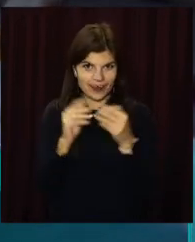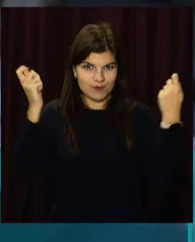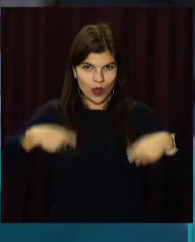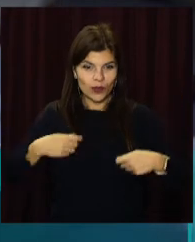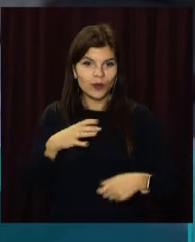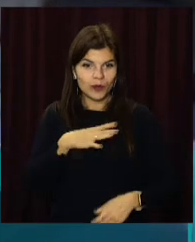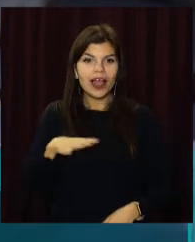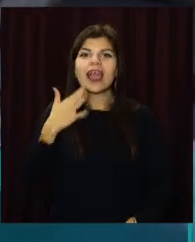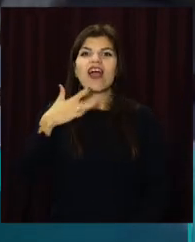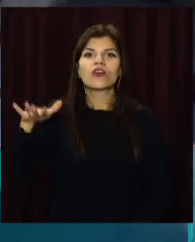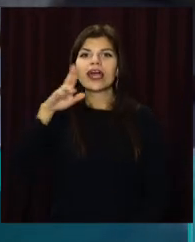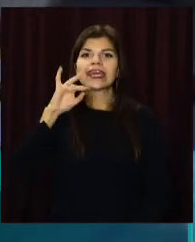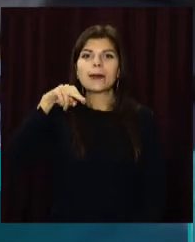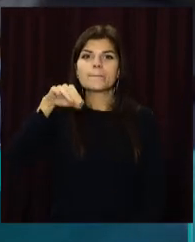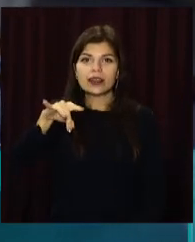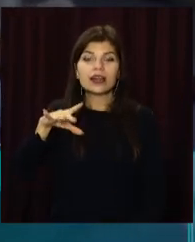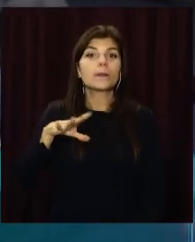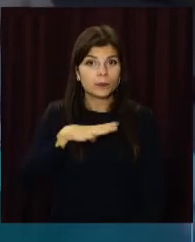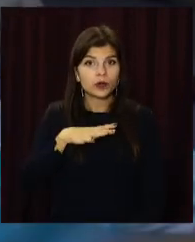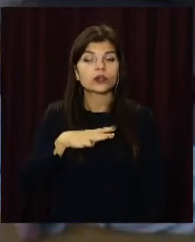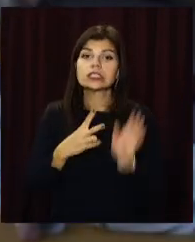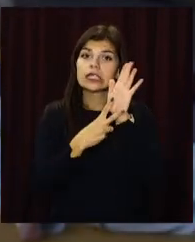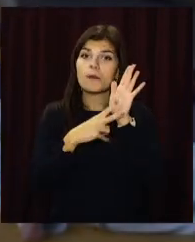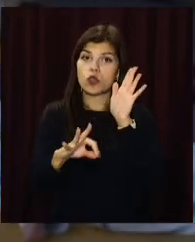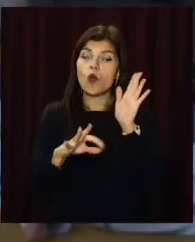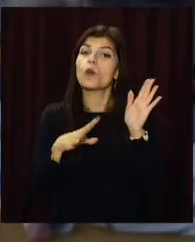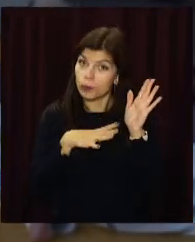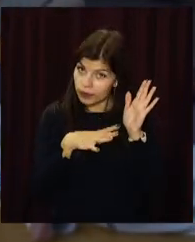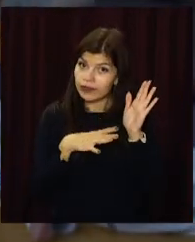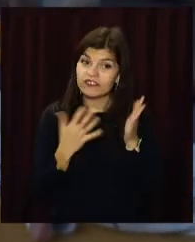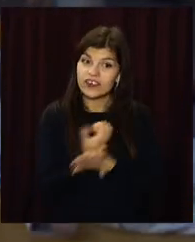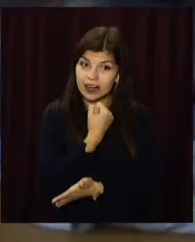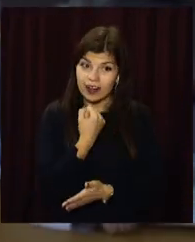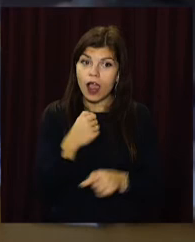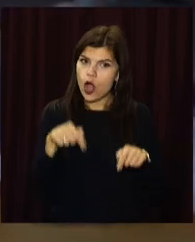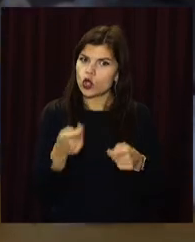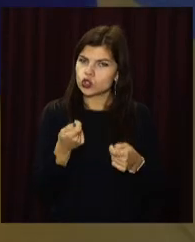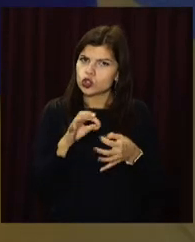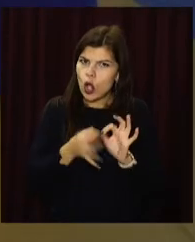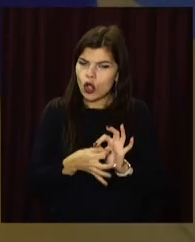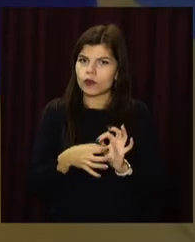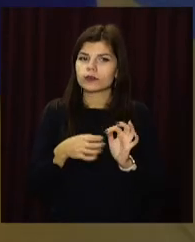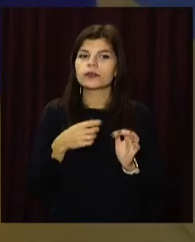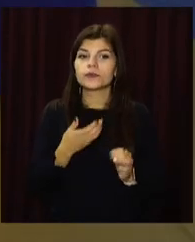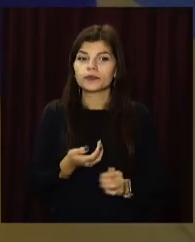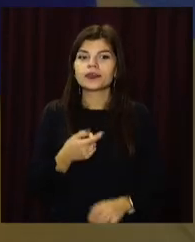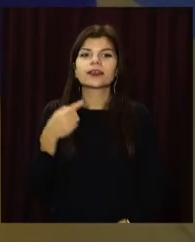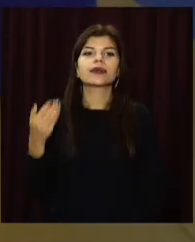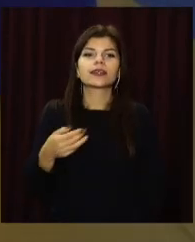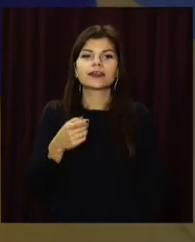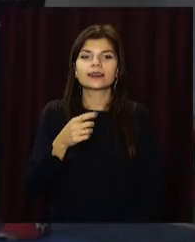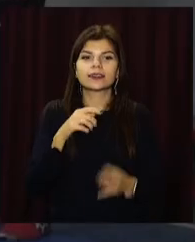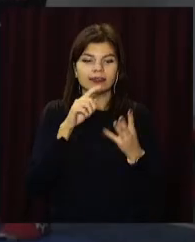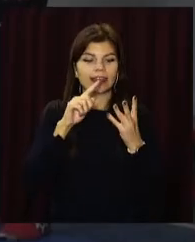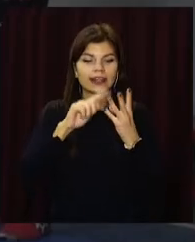на Європі, на Кіпрі з ним. Виграв тоді з рахунком 7-0. Тут йому посложніше було. І Софію Бординських, і